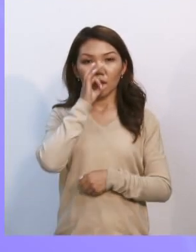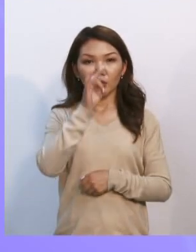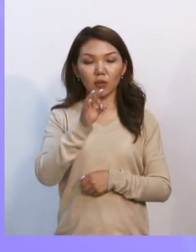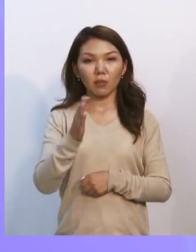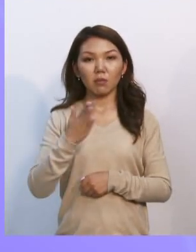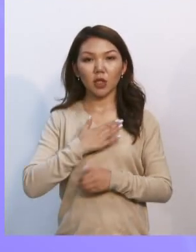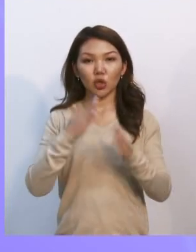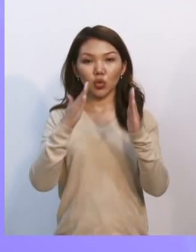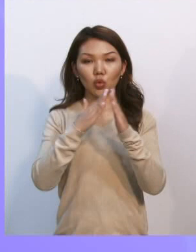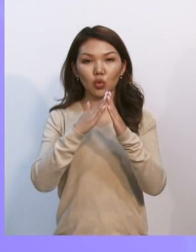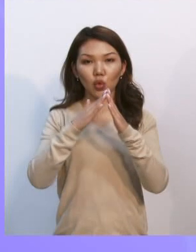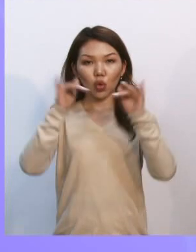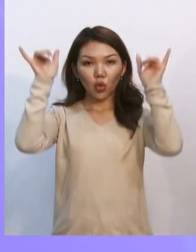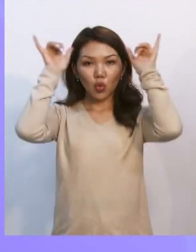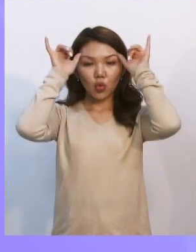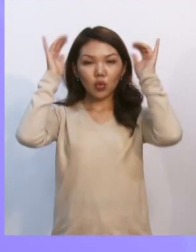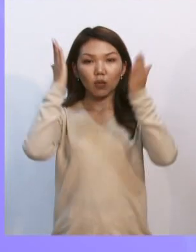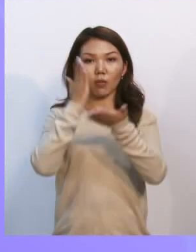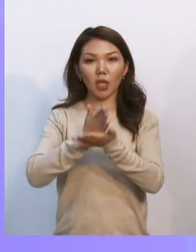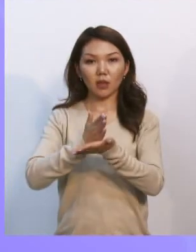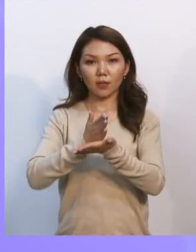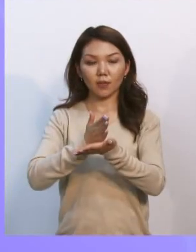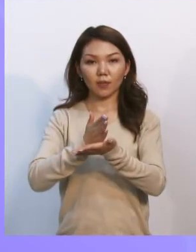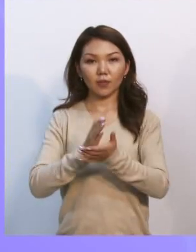Биздин үйдө уй бар.